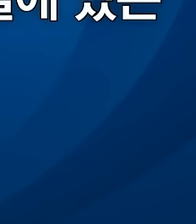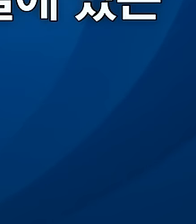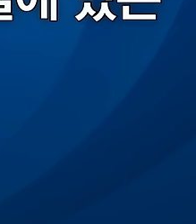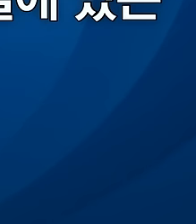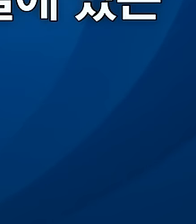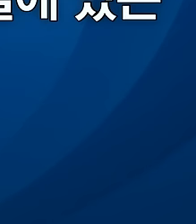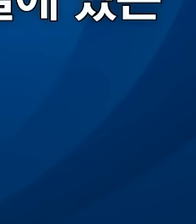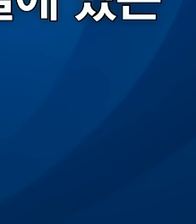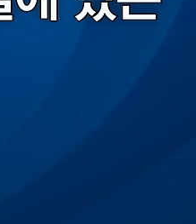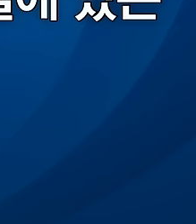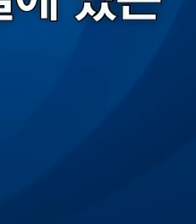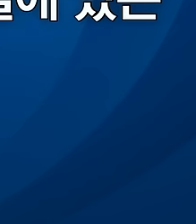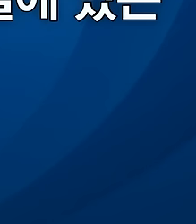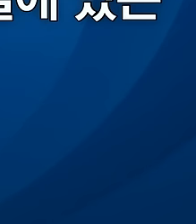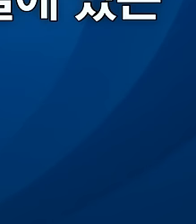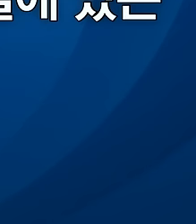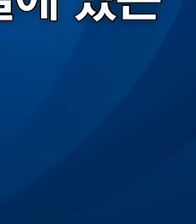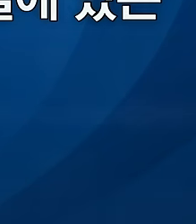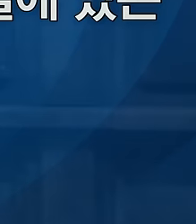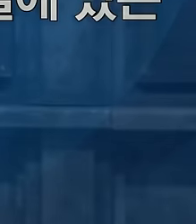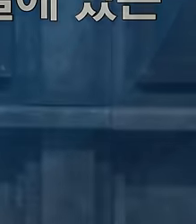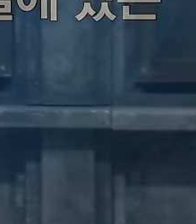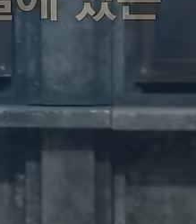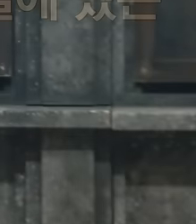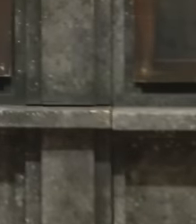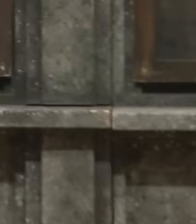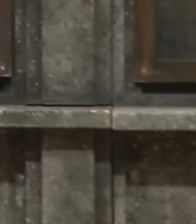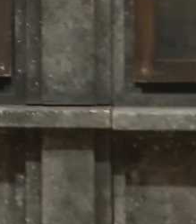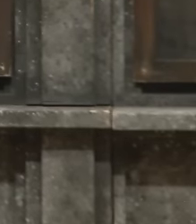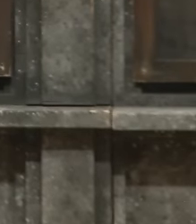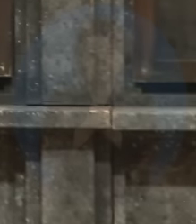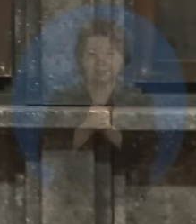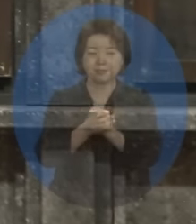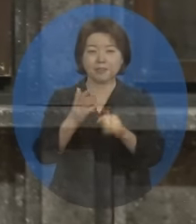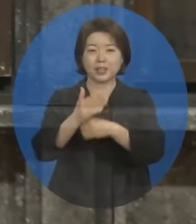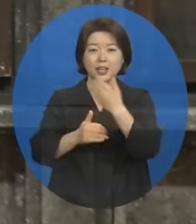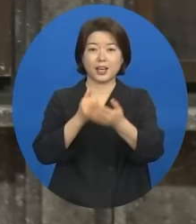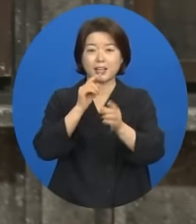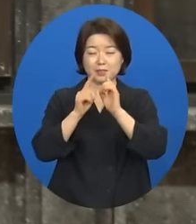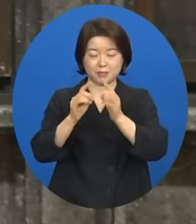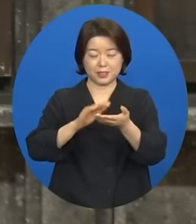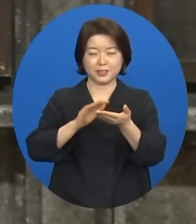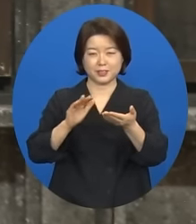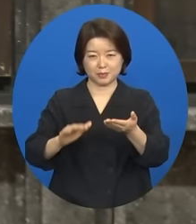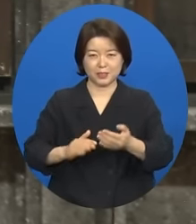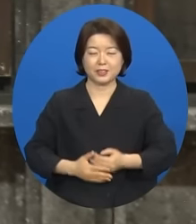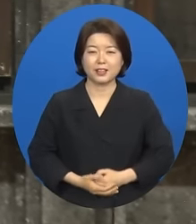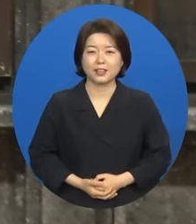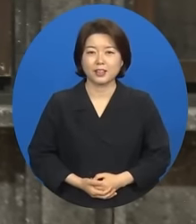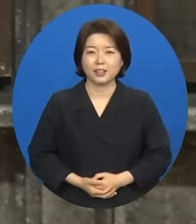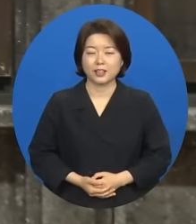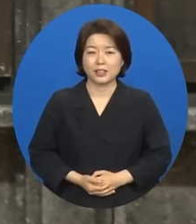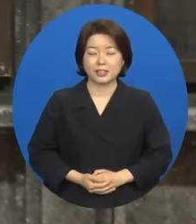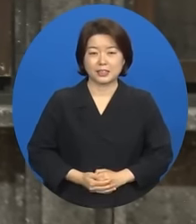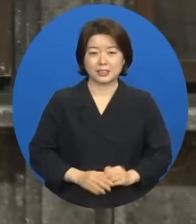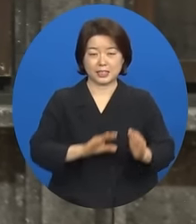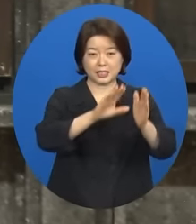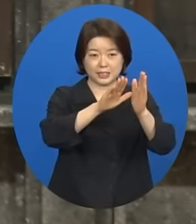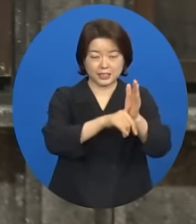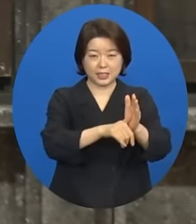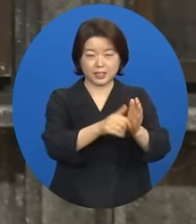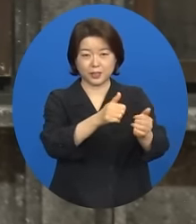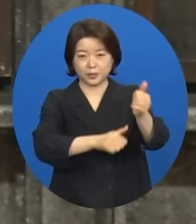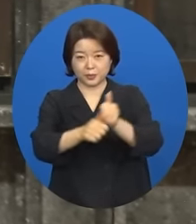둔부의 힘줄을 먹지 아니하더라. 아멘. 하나님의 말씀입니다. 세대를 잇는 믿음의